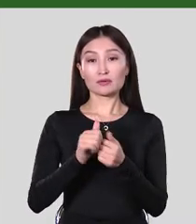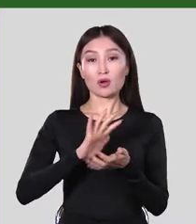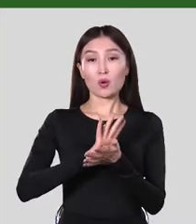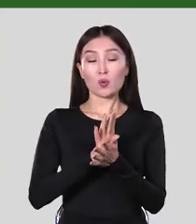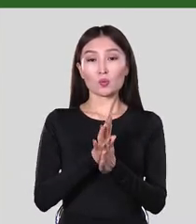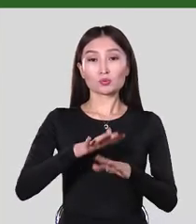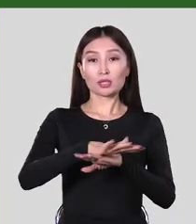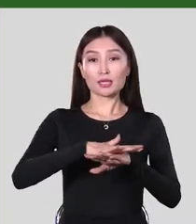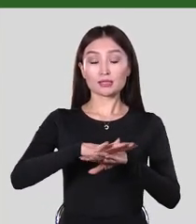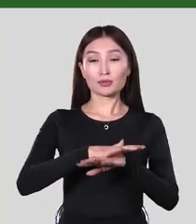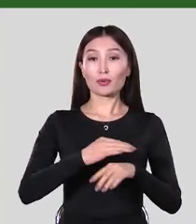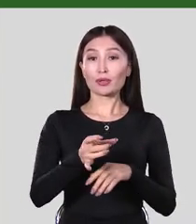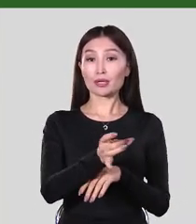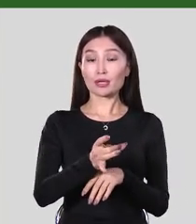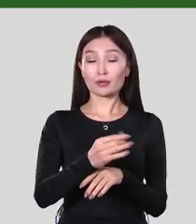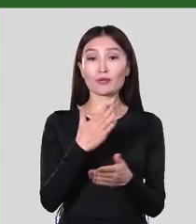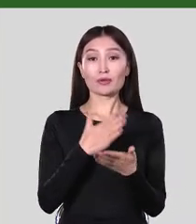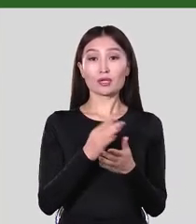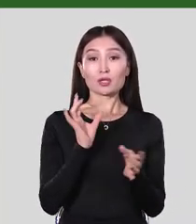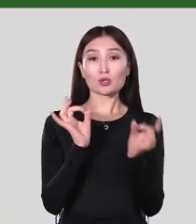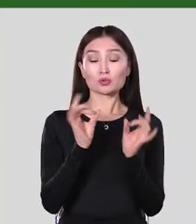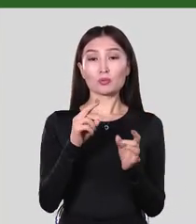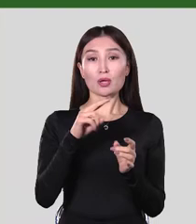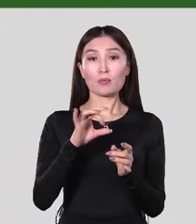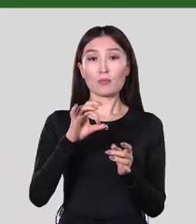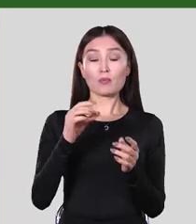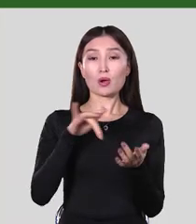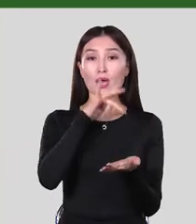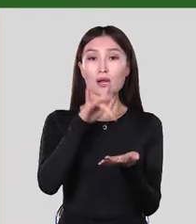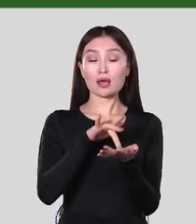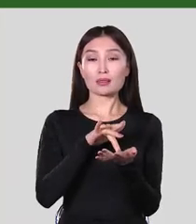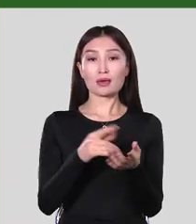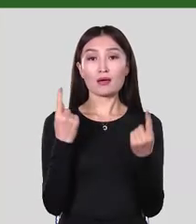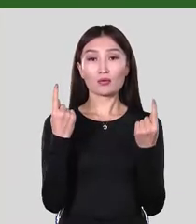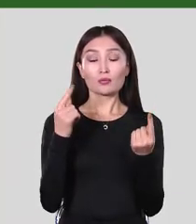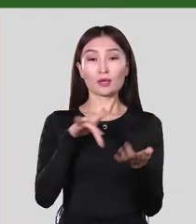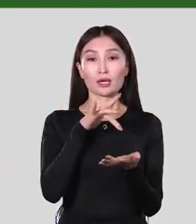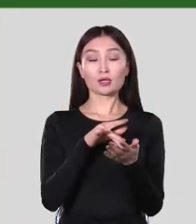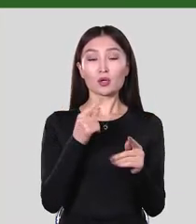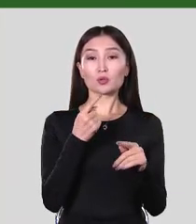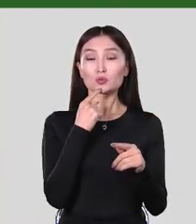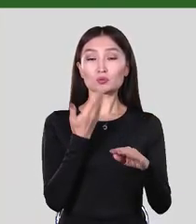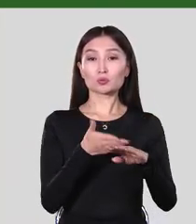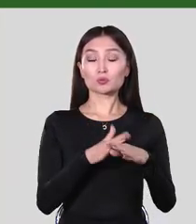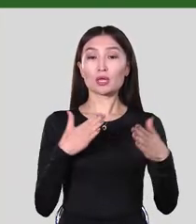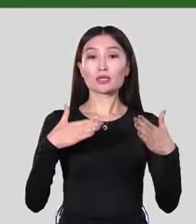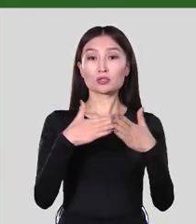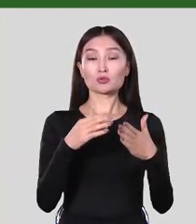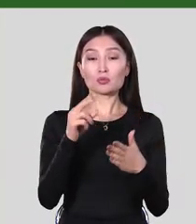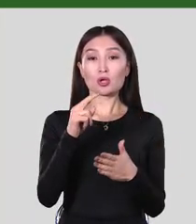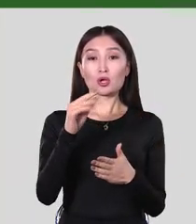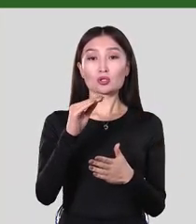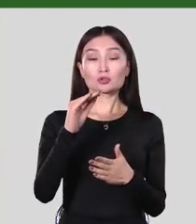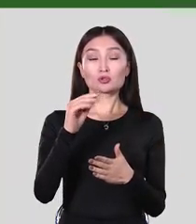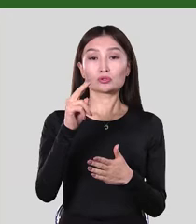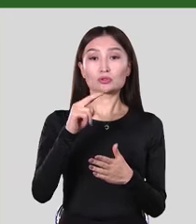густонаселенных районов, в которых есть и шумные порты, и крупные города, и труднодоступные джунгли, которые еще